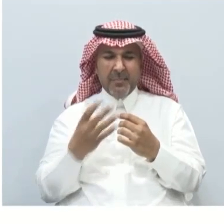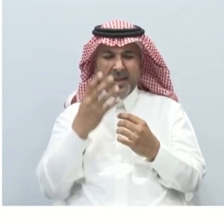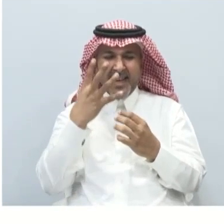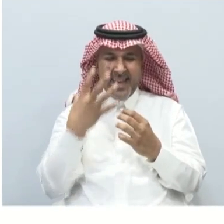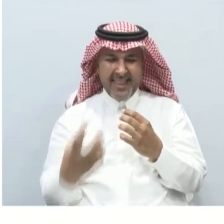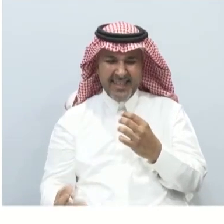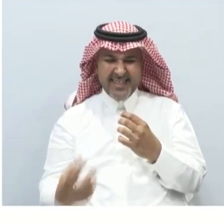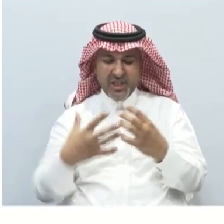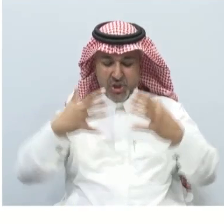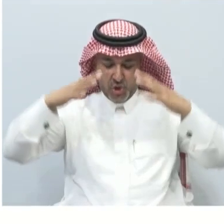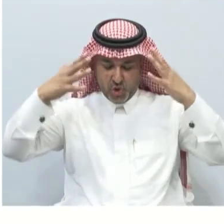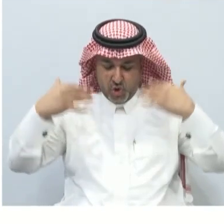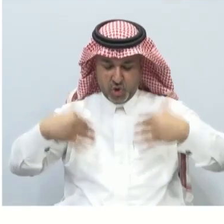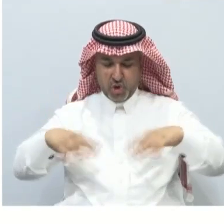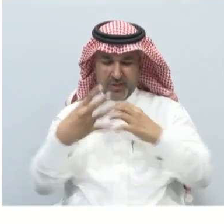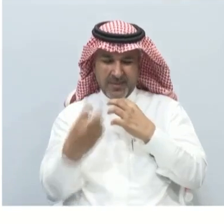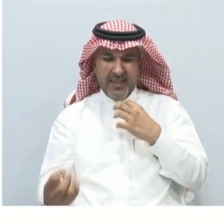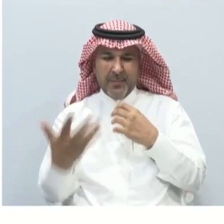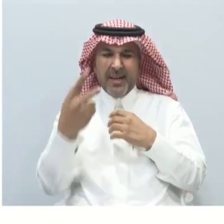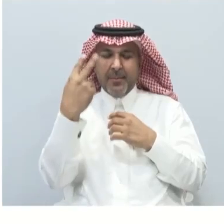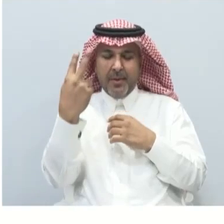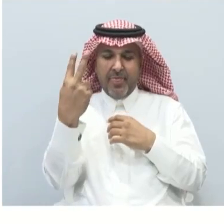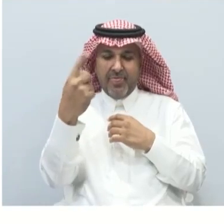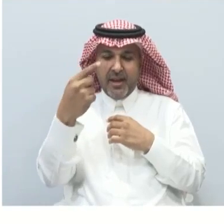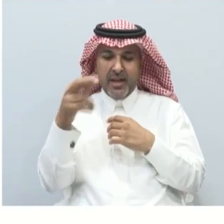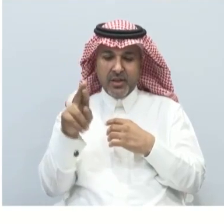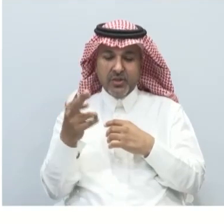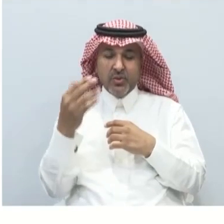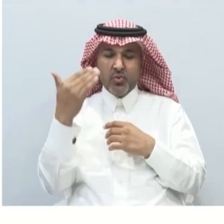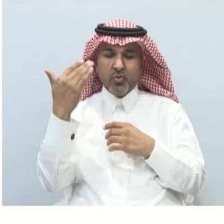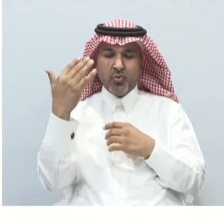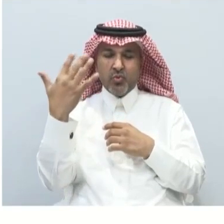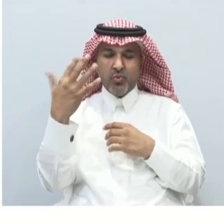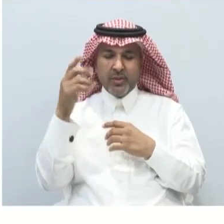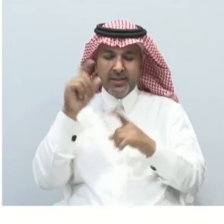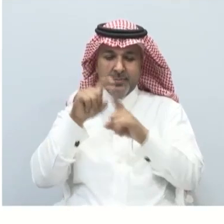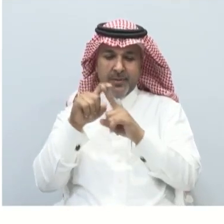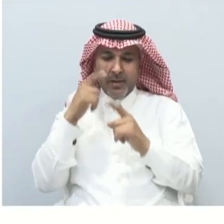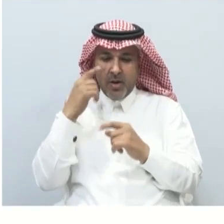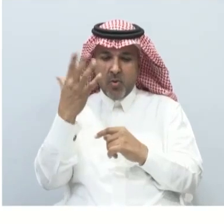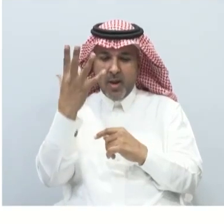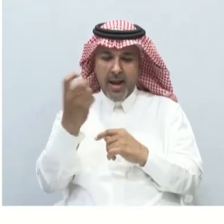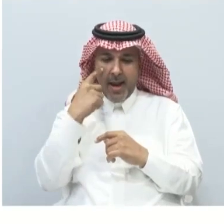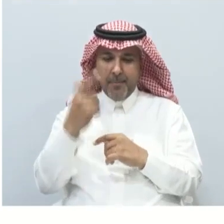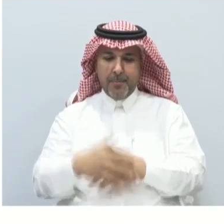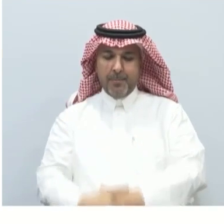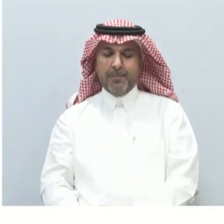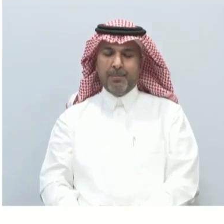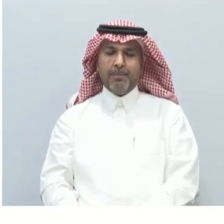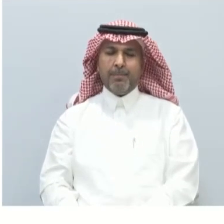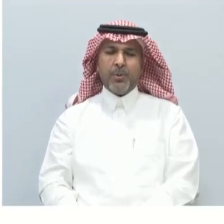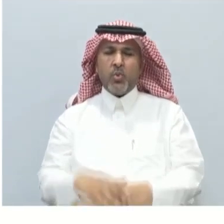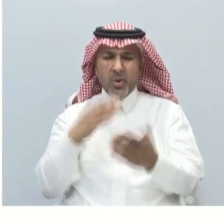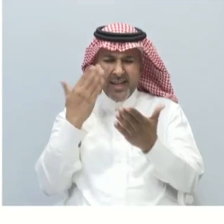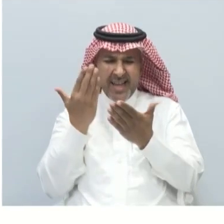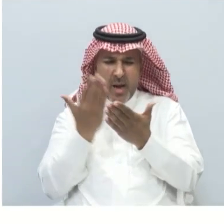الساعه اوجد داله اسيه تمثل كافه الكافيين المتبقيه في جسم اليافعين بعد شرب كوب من الشاي الاخضر ثم مثلها